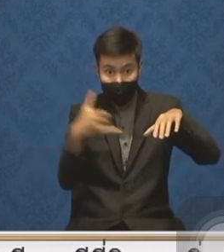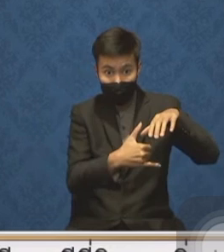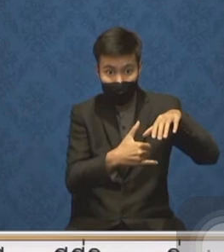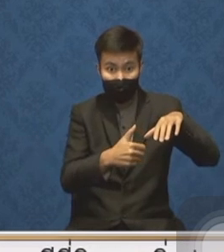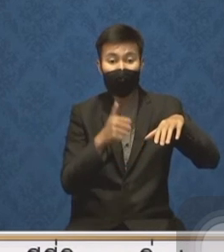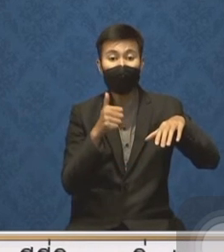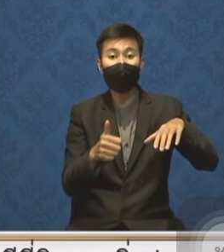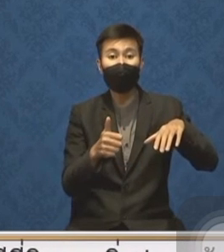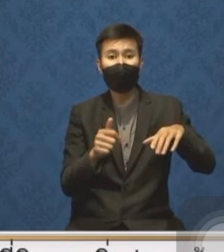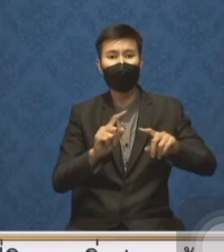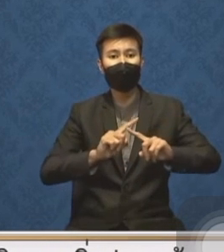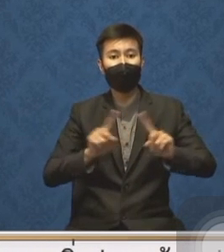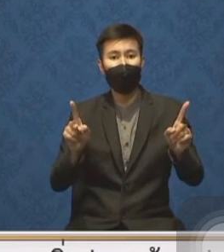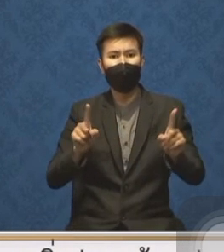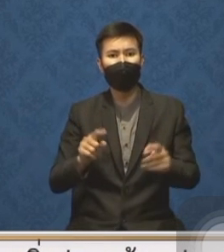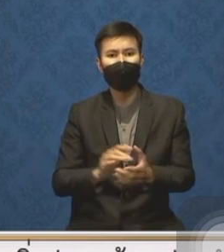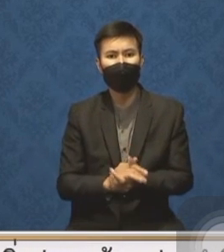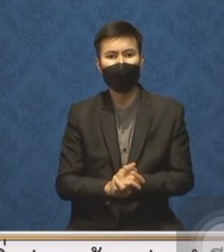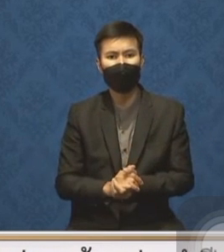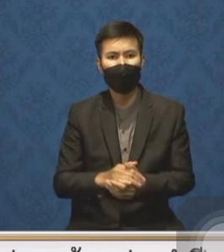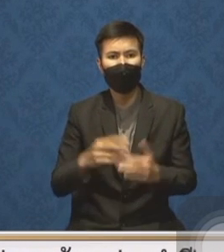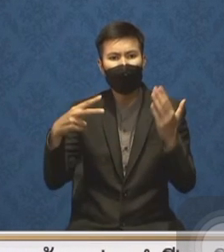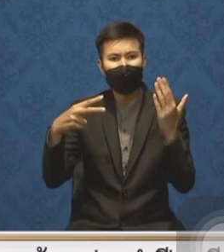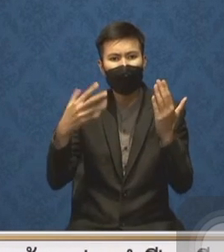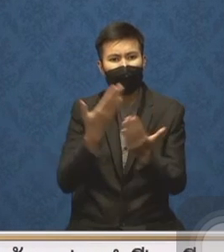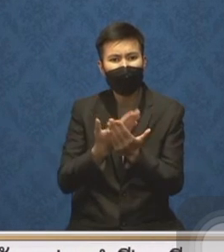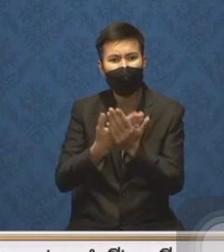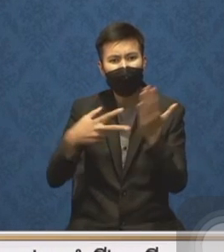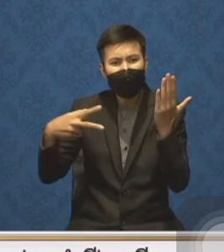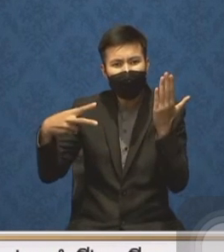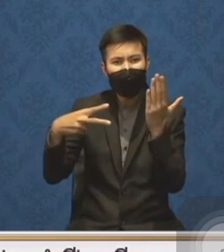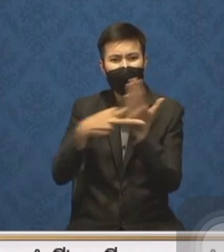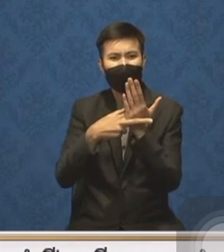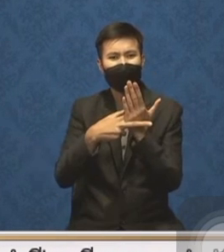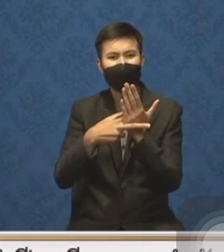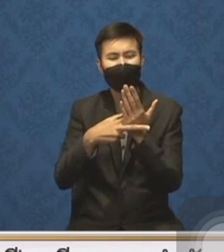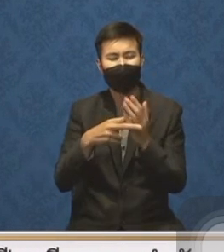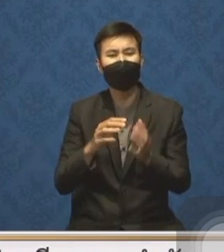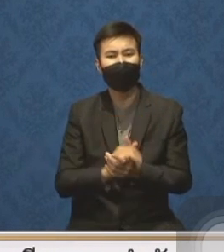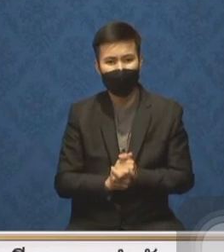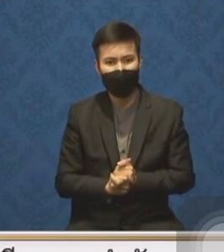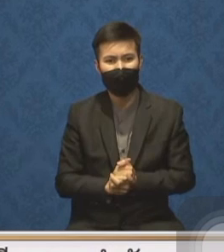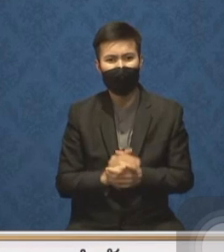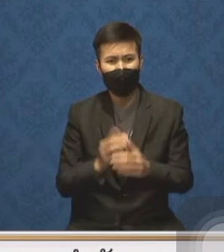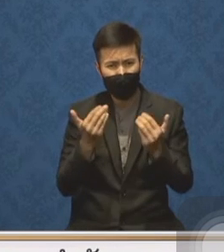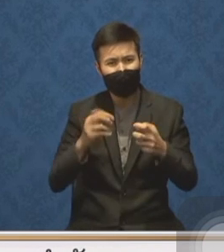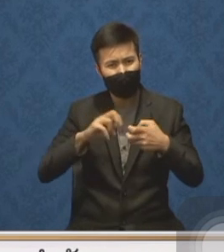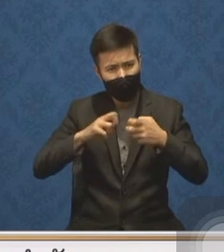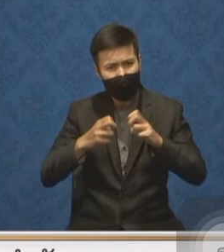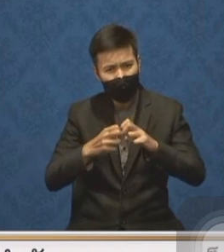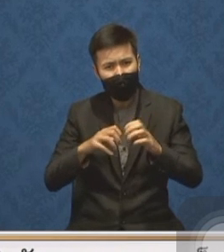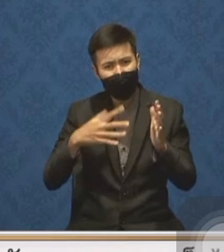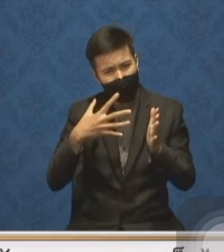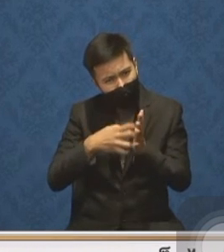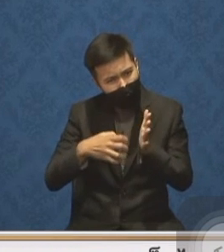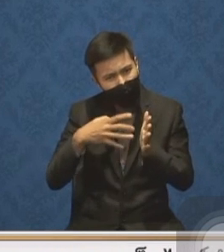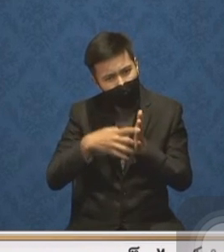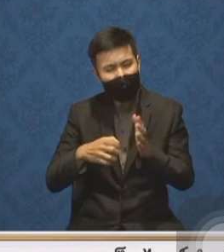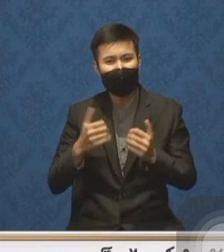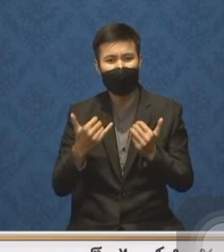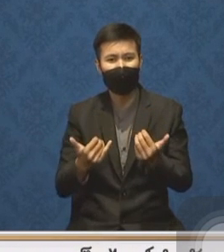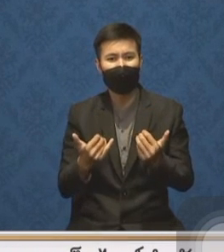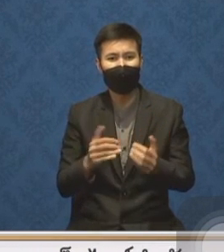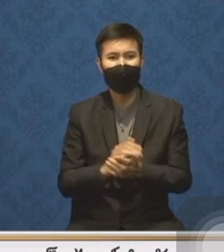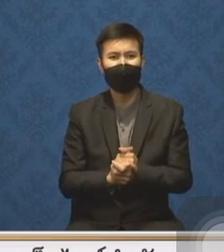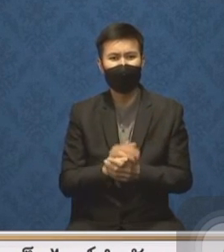ลับตัดงบประมาณของกระทรวงศึกษาทิ้งในช่วงวิกฤตตรงนี้นะครับท านประธานครับเราต้องใช้โอกาสนี้แหละครับอัด